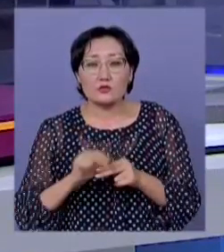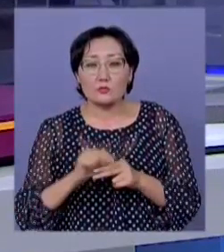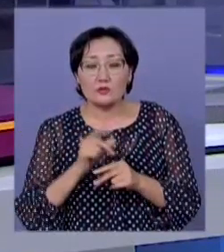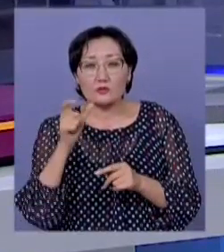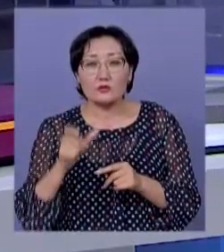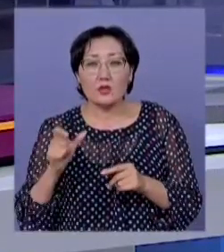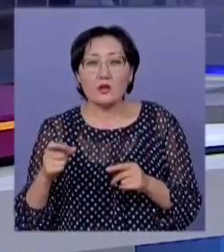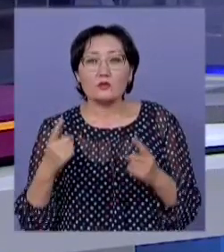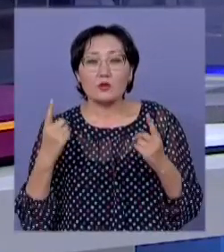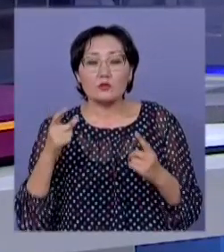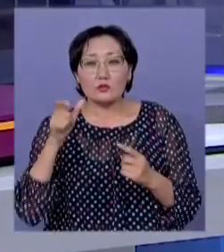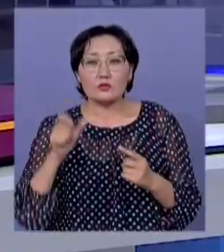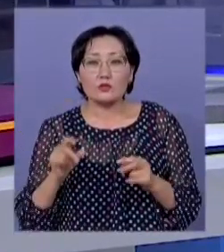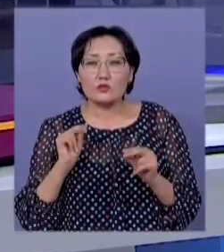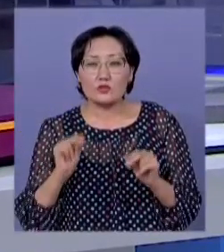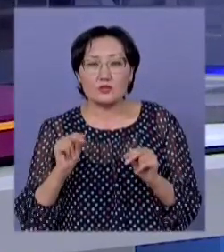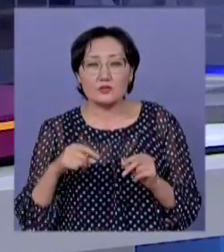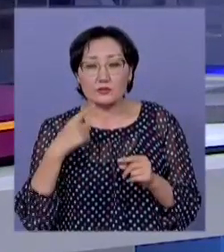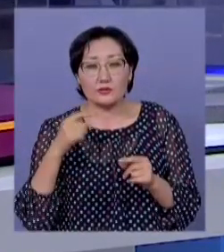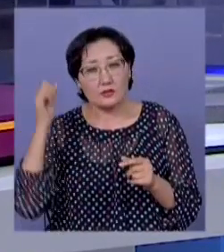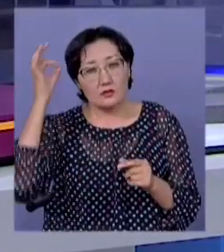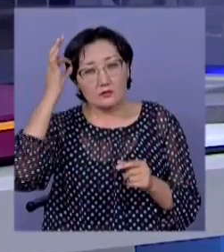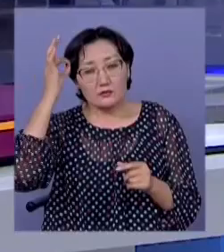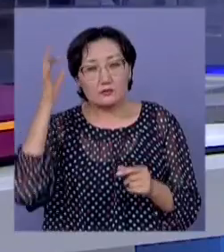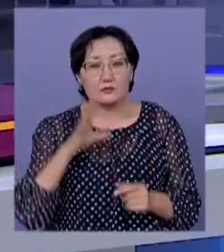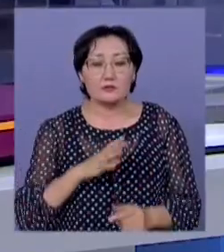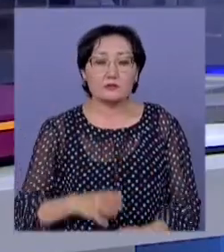шәкірттері тау тұлғаның шыншыл екенін айтып еске алды.